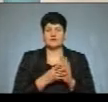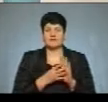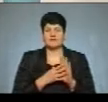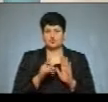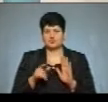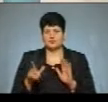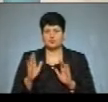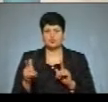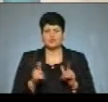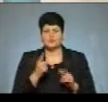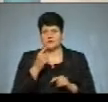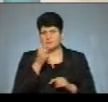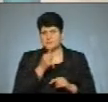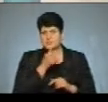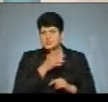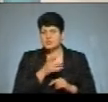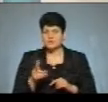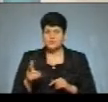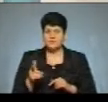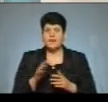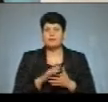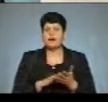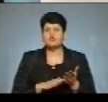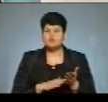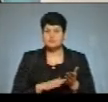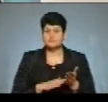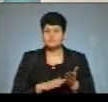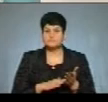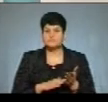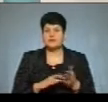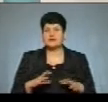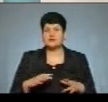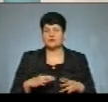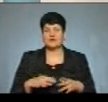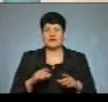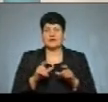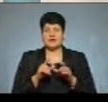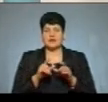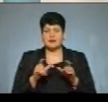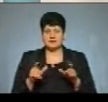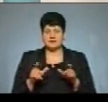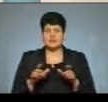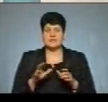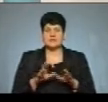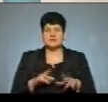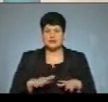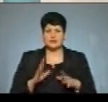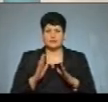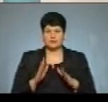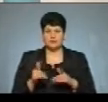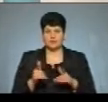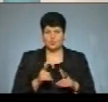будуть готуватися місяць часу, а далі інструктори кафедри і інструктори ці наші, які вже будуть